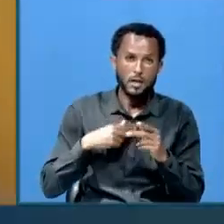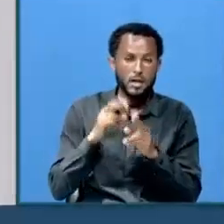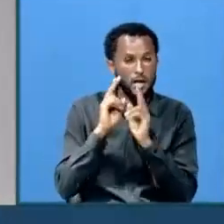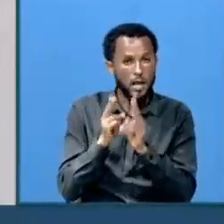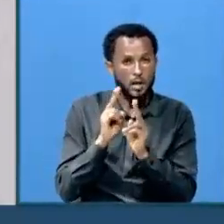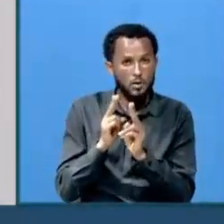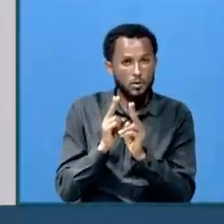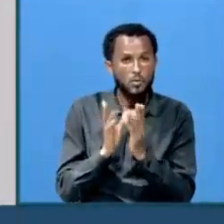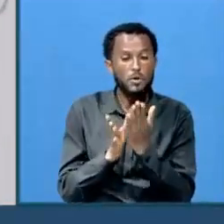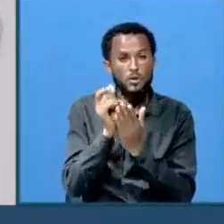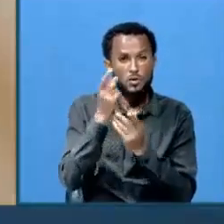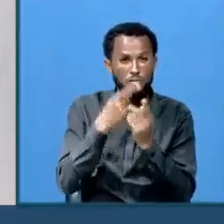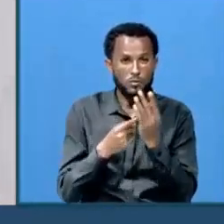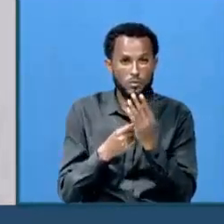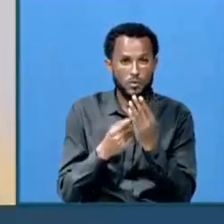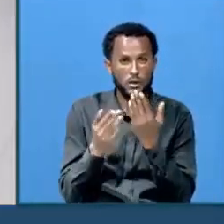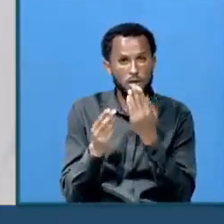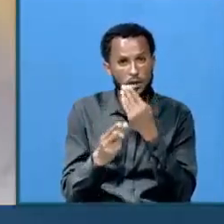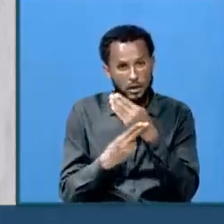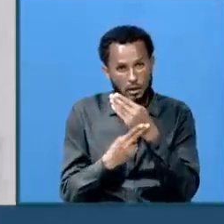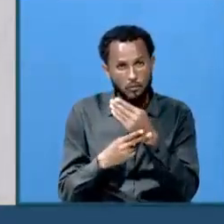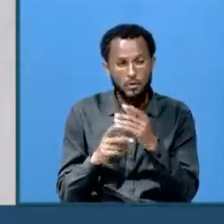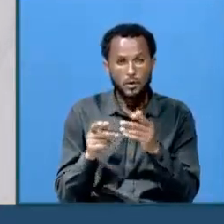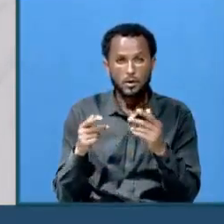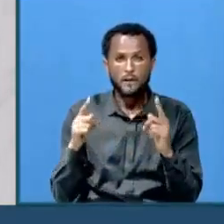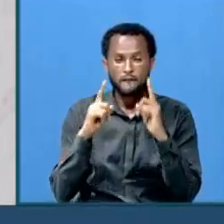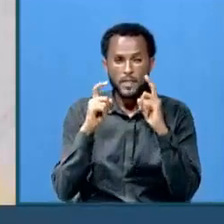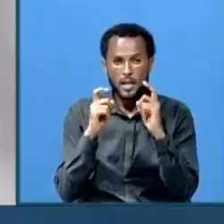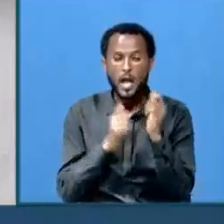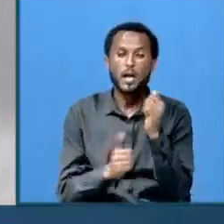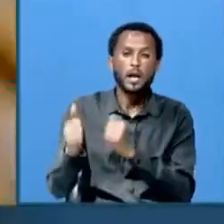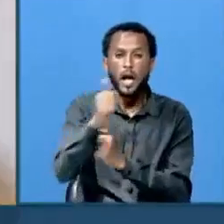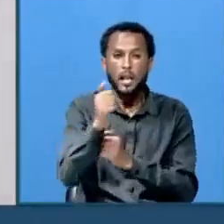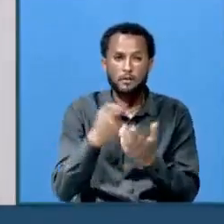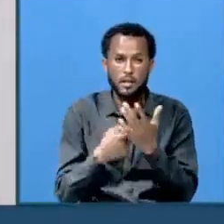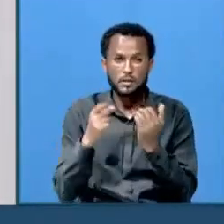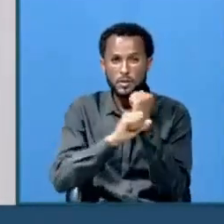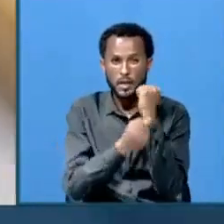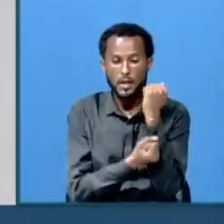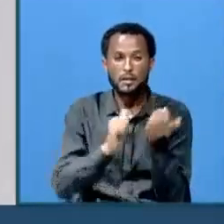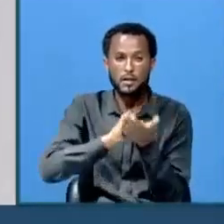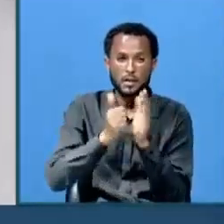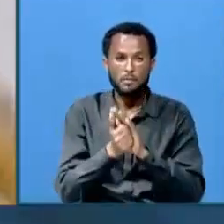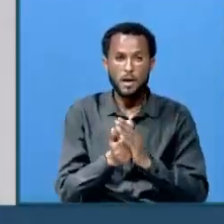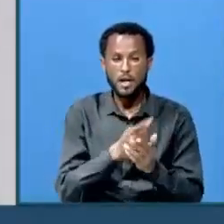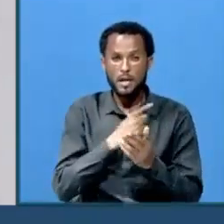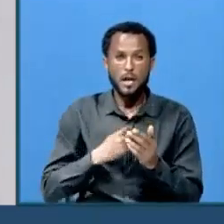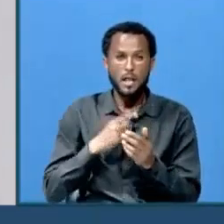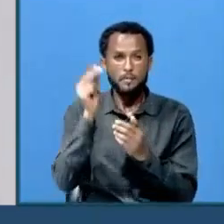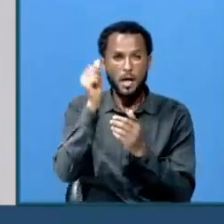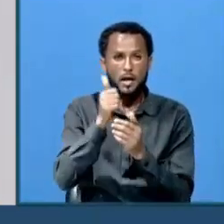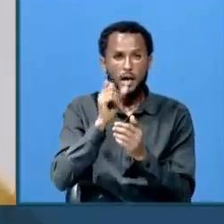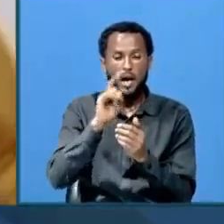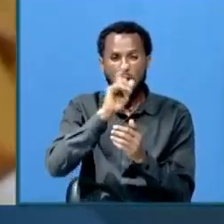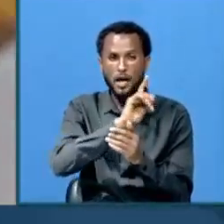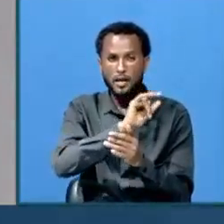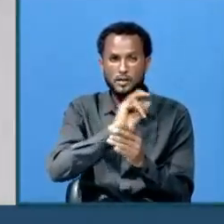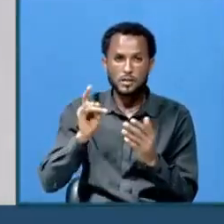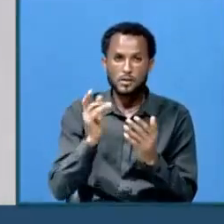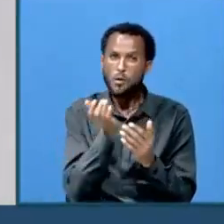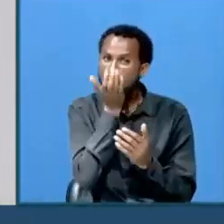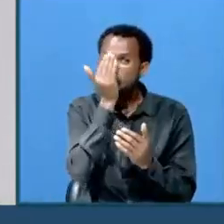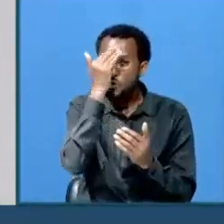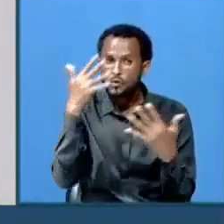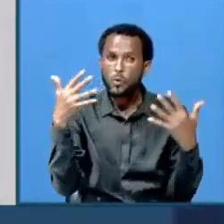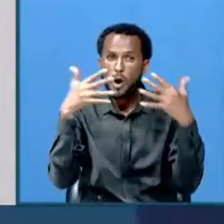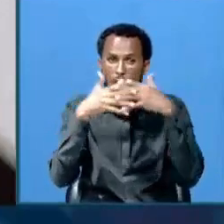ዕቅብ ተኽኢሉ ክጎሎ ክገጥሙ ዝኽእል ፈተና ክሳገር ይኽእል እዩ ማለት እዩ። በዚ መሰረት ድማ ንሕና ናይ ብሄር ኣጋዚ ኦርቶዶክሳውያን